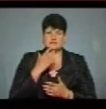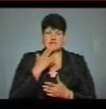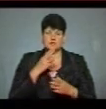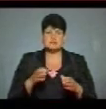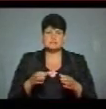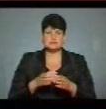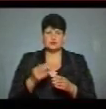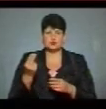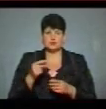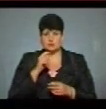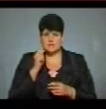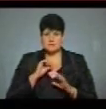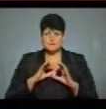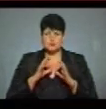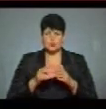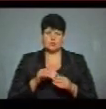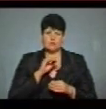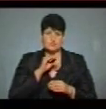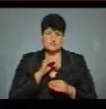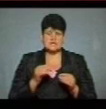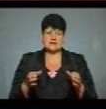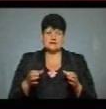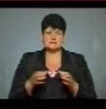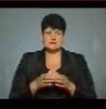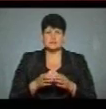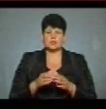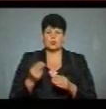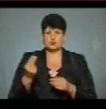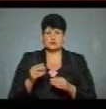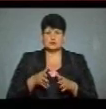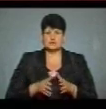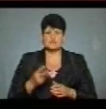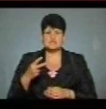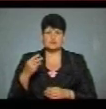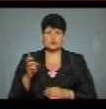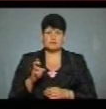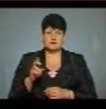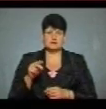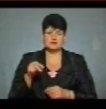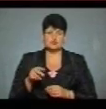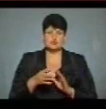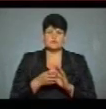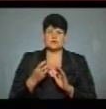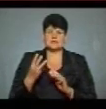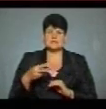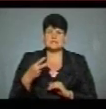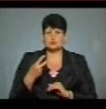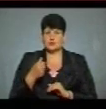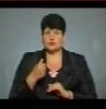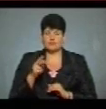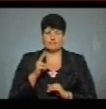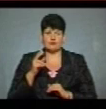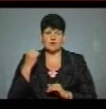художників України та Міжнародної професійної спілки художників, народився 20 березня 1932 року у Кривому Розі.